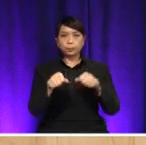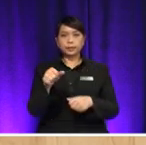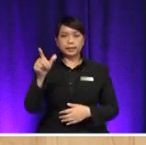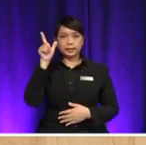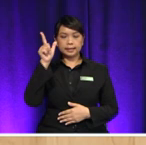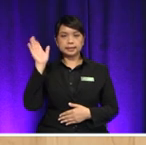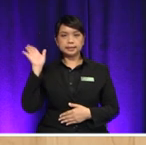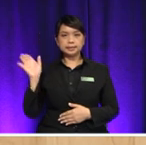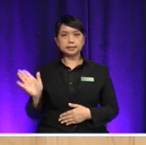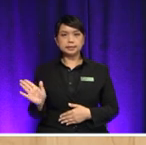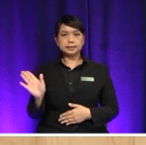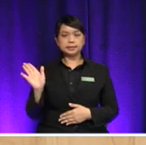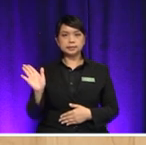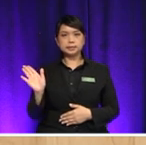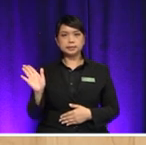dekat